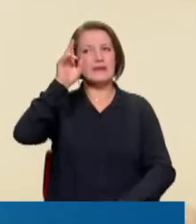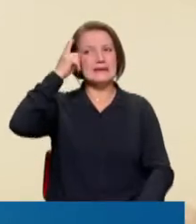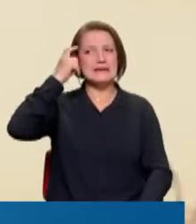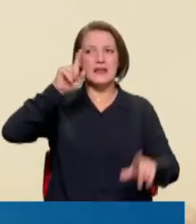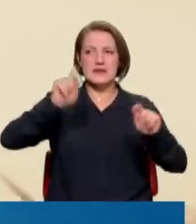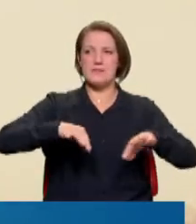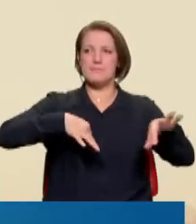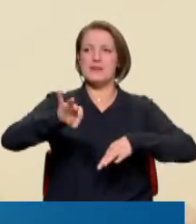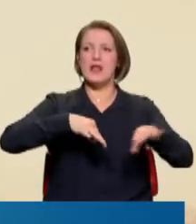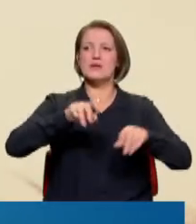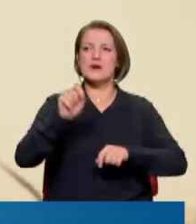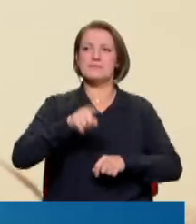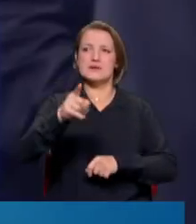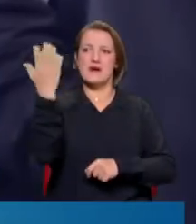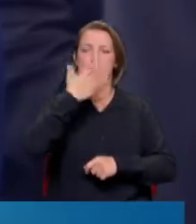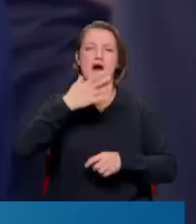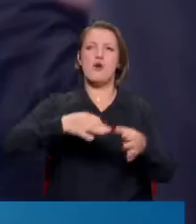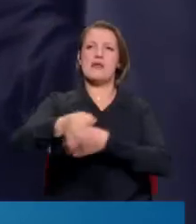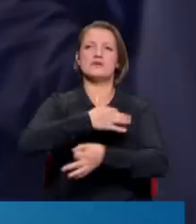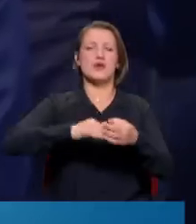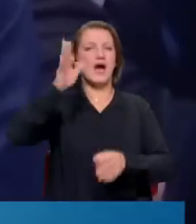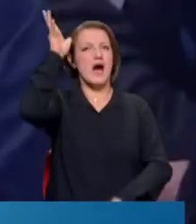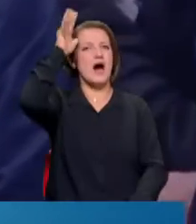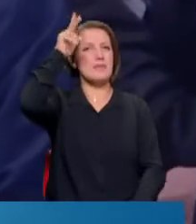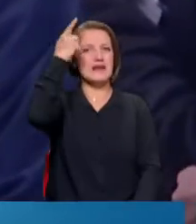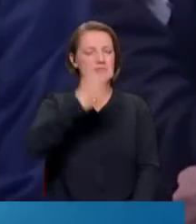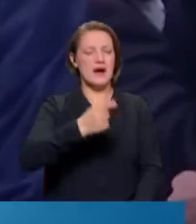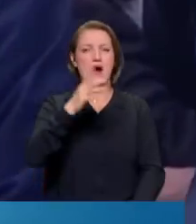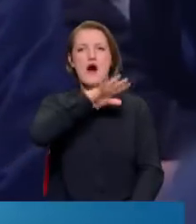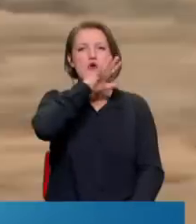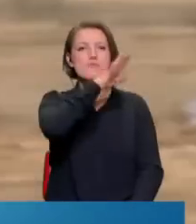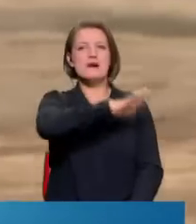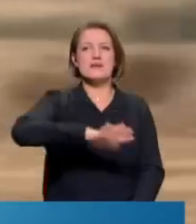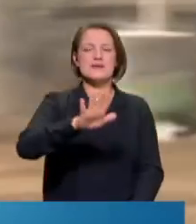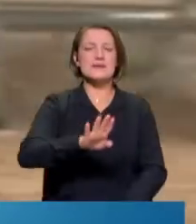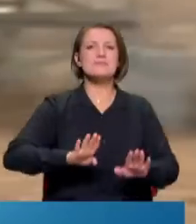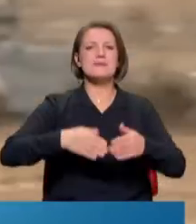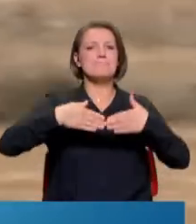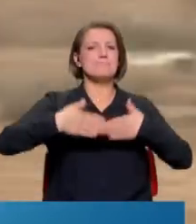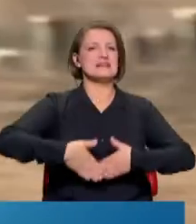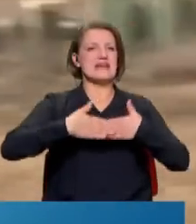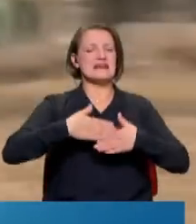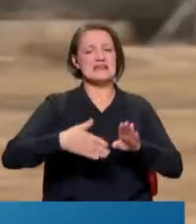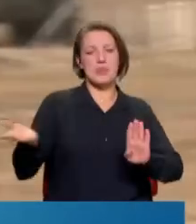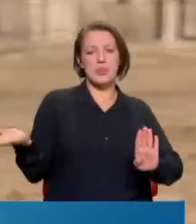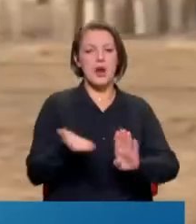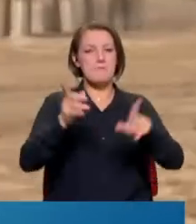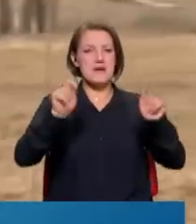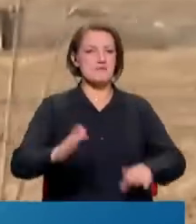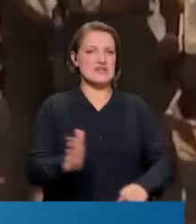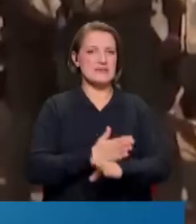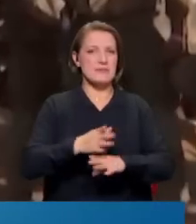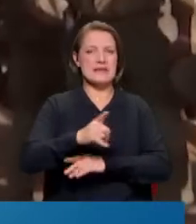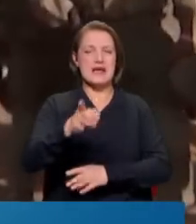yapmayı adığı Kara harekatına çevrildi Amerika Birleşik Devletleri ve Avrupa'nın Rehine pazarlıkların darbe vuracağı gerekçesiyle